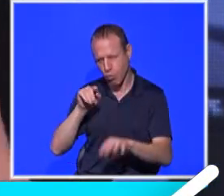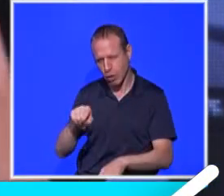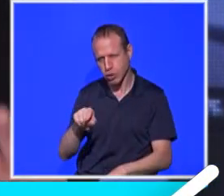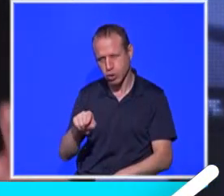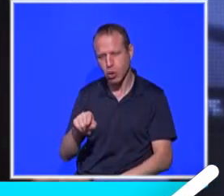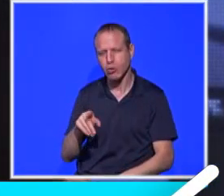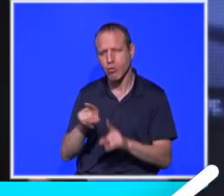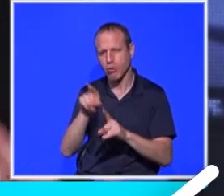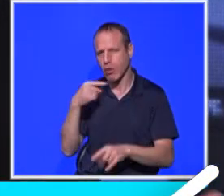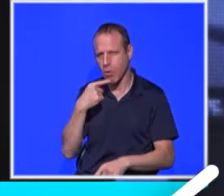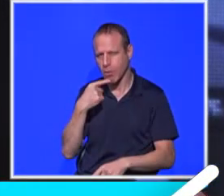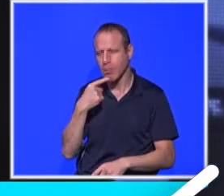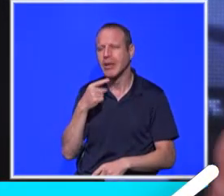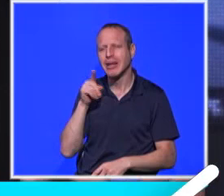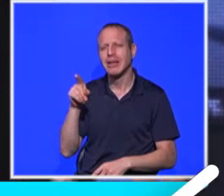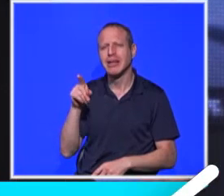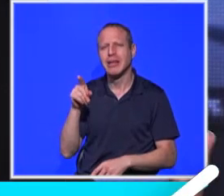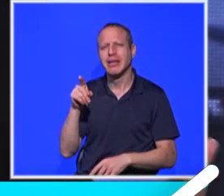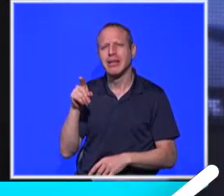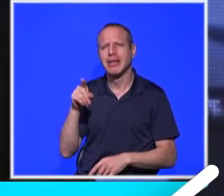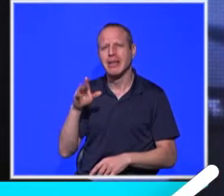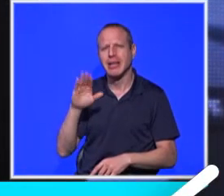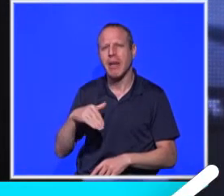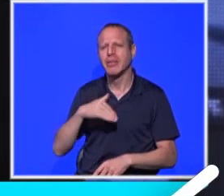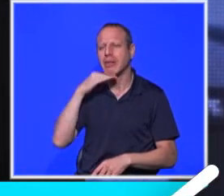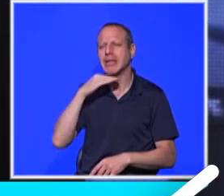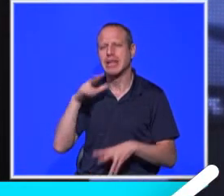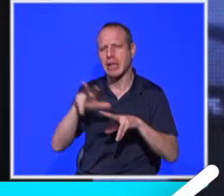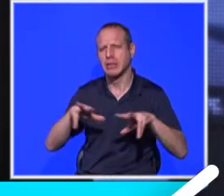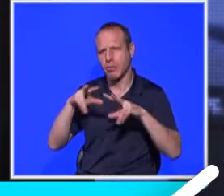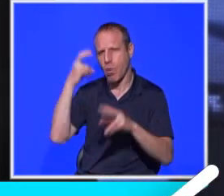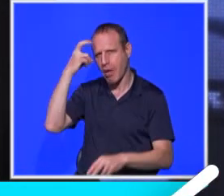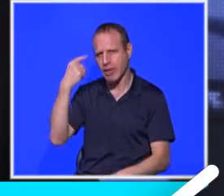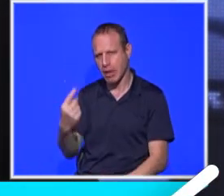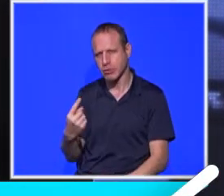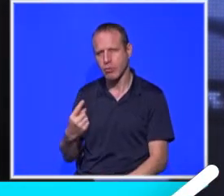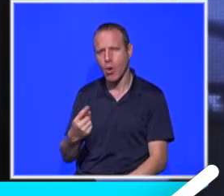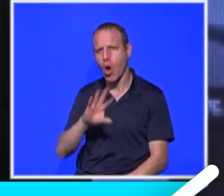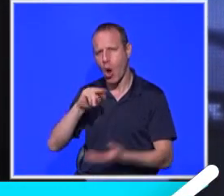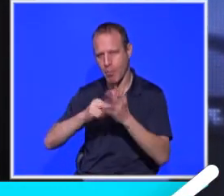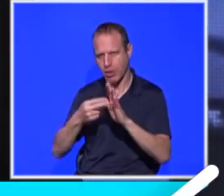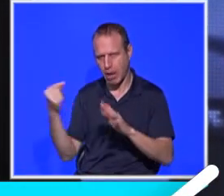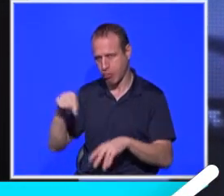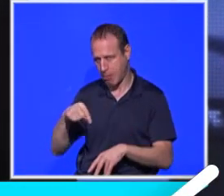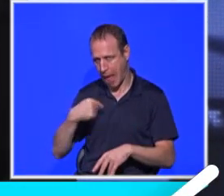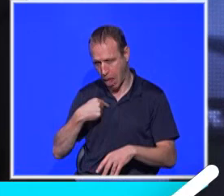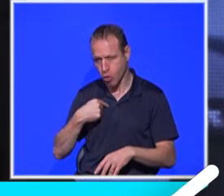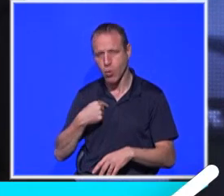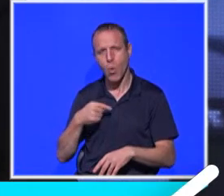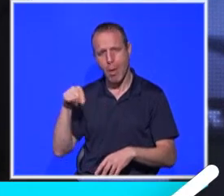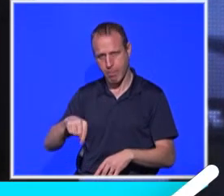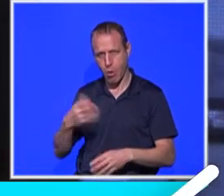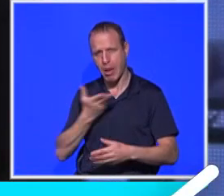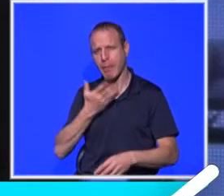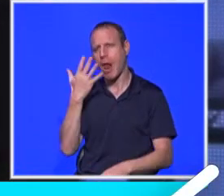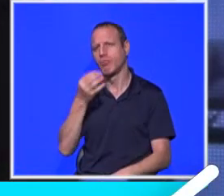אומר, היא זאתי שבסופו של דבר גם נמאסה על, על הציבור הערבי עצמו. דרך אגב, כל פוליטיקאי שמגיע אלינו לפה